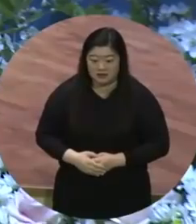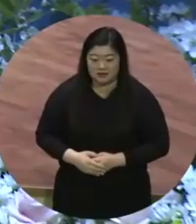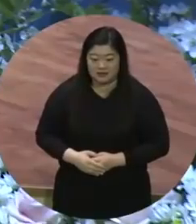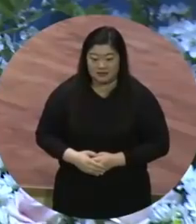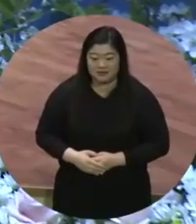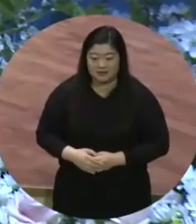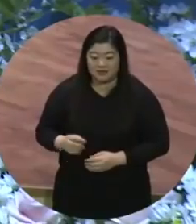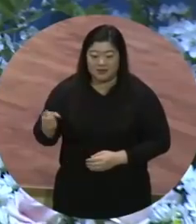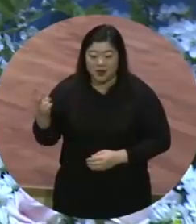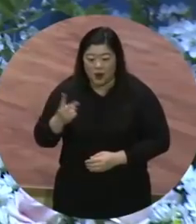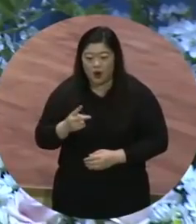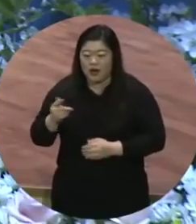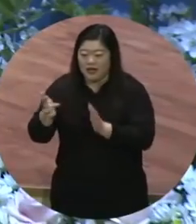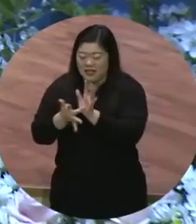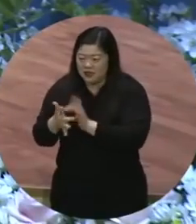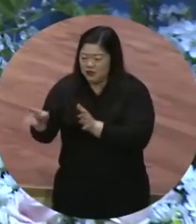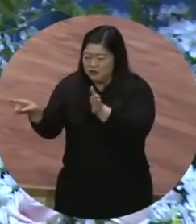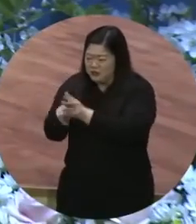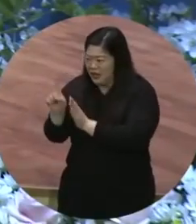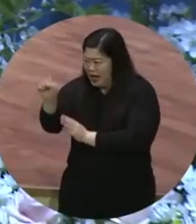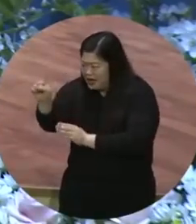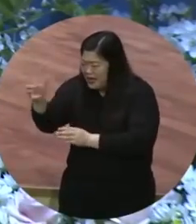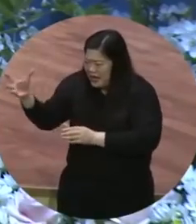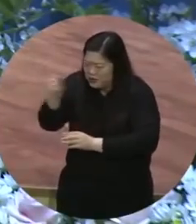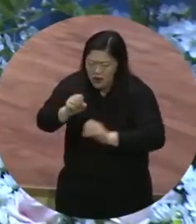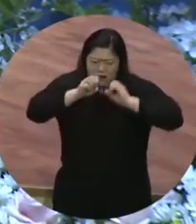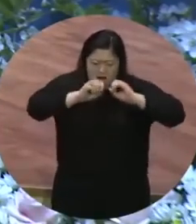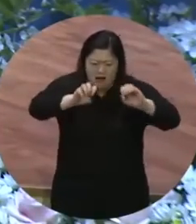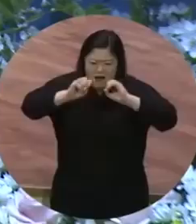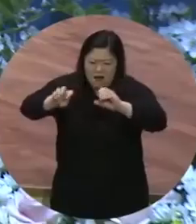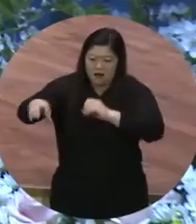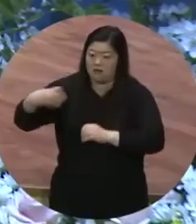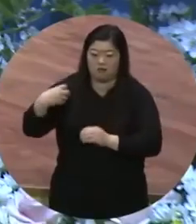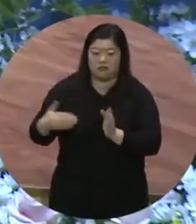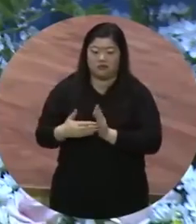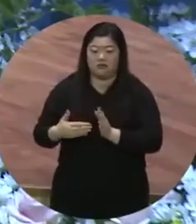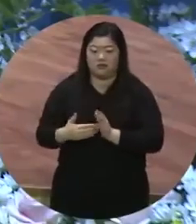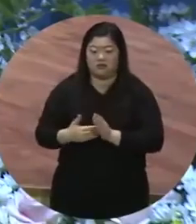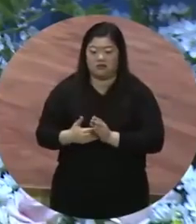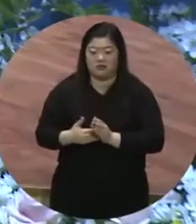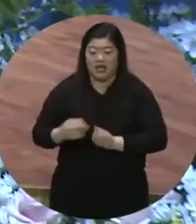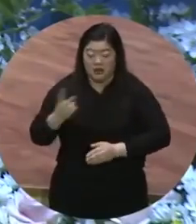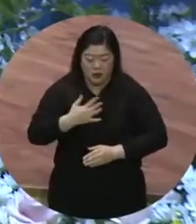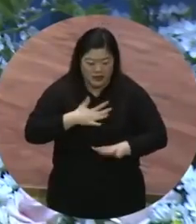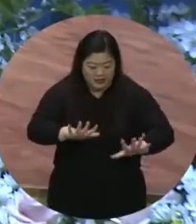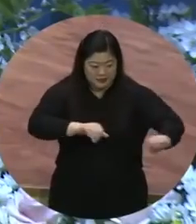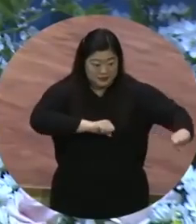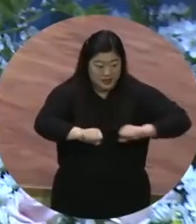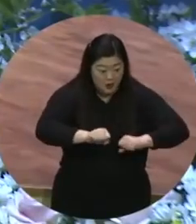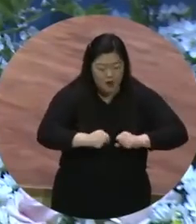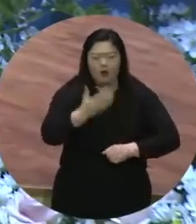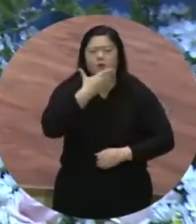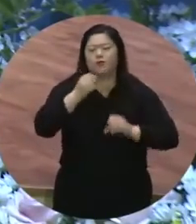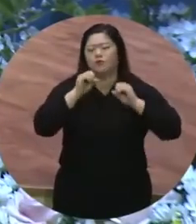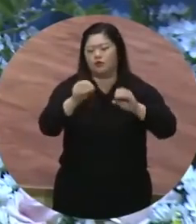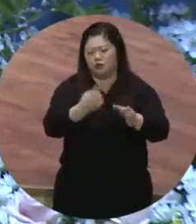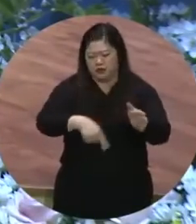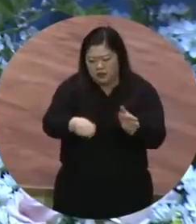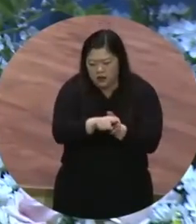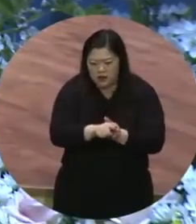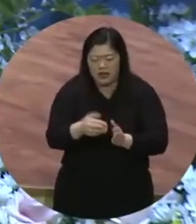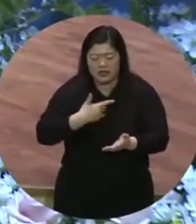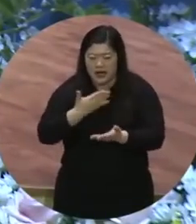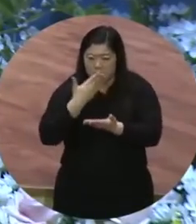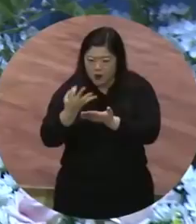이 복음을 증가하는 올아웃하는 겁니다. 모든 것을 복음 위해서 다 바꾸는 것입니다. 여기에